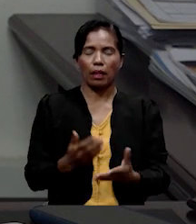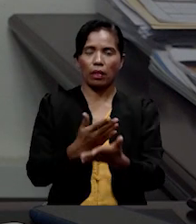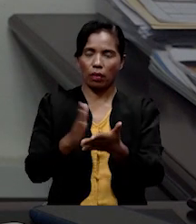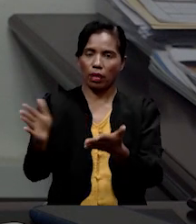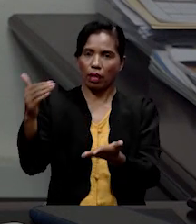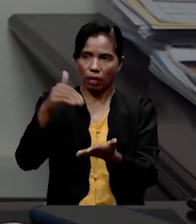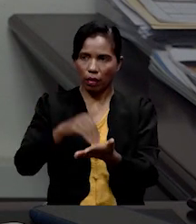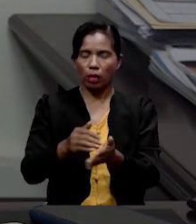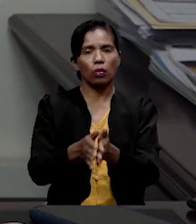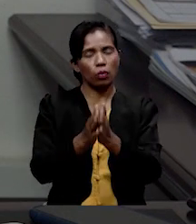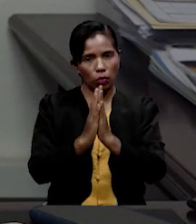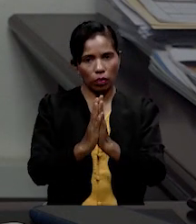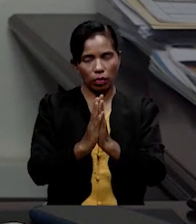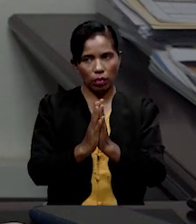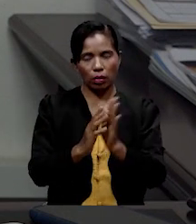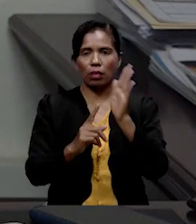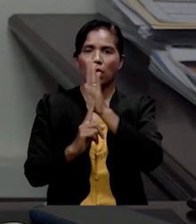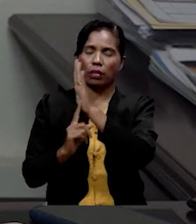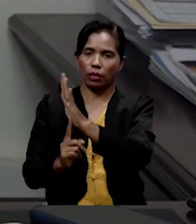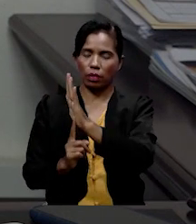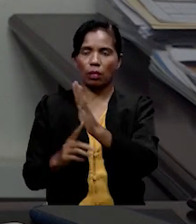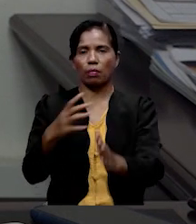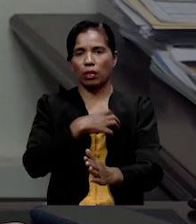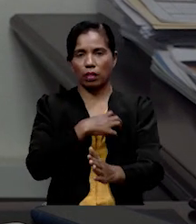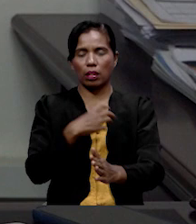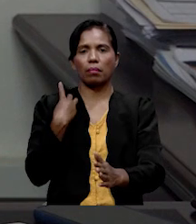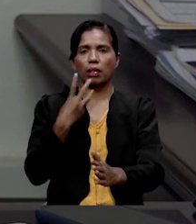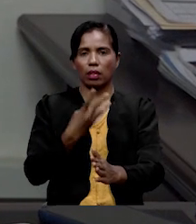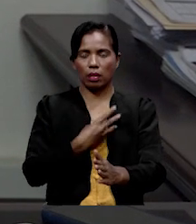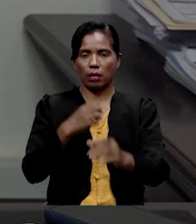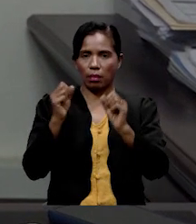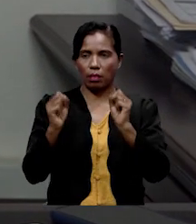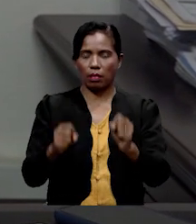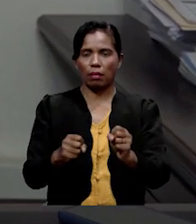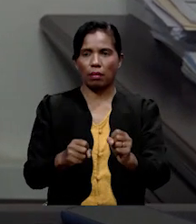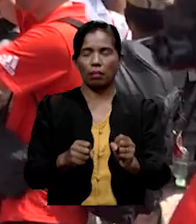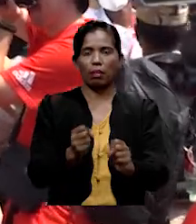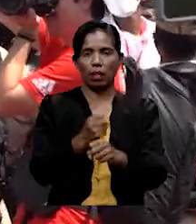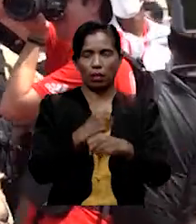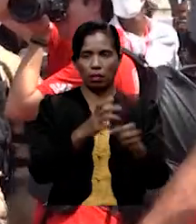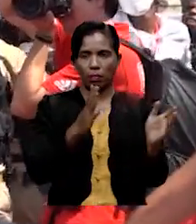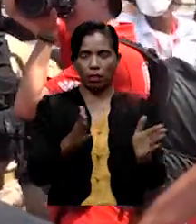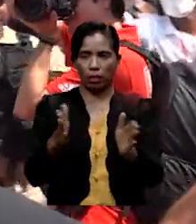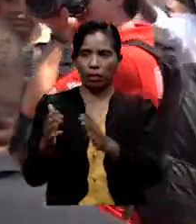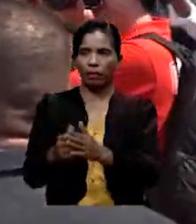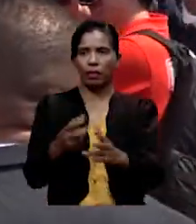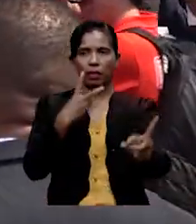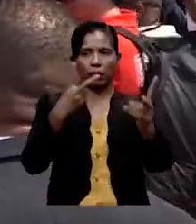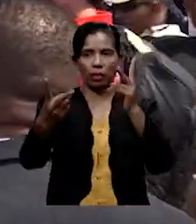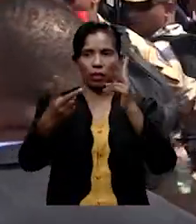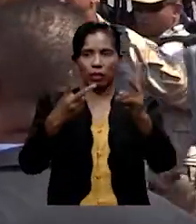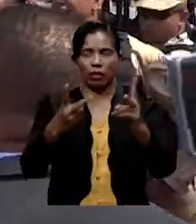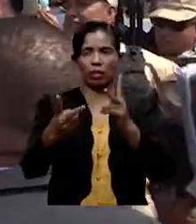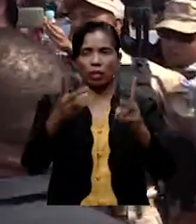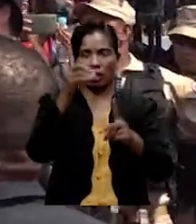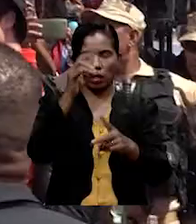filafali husu paratu ne bele mato kese ba polisi paratu ne ita bele hala prosesi. Durante visita trofeo Copa Mundial ia